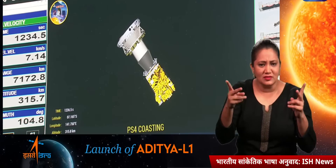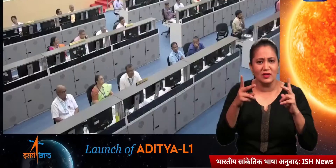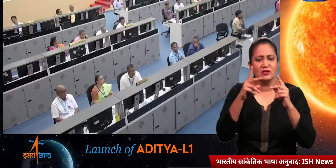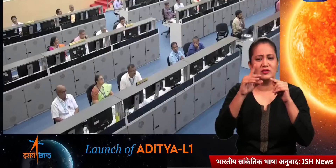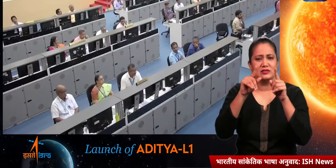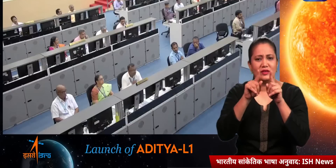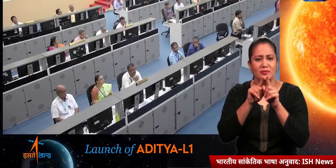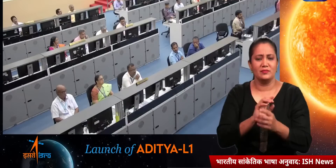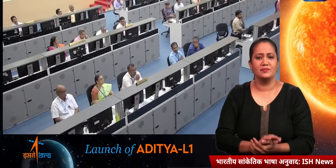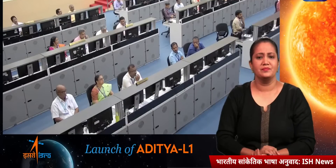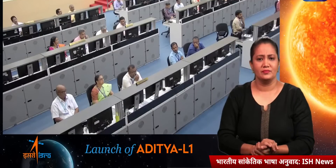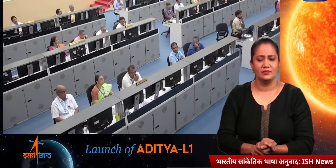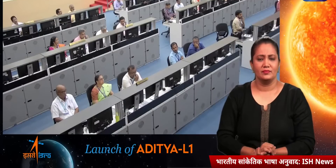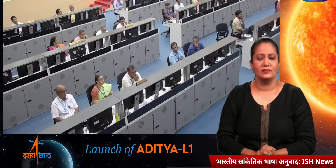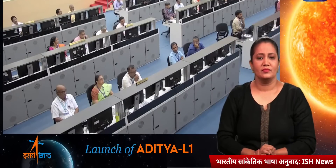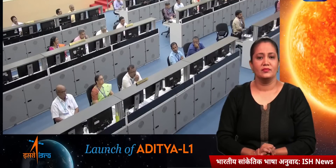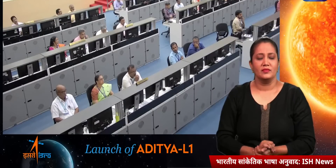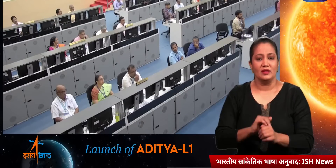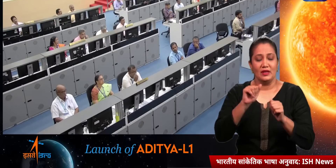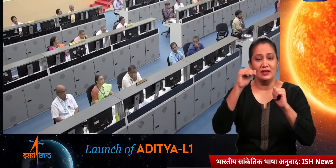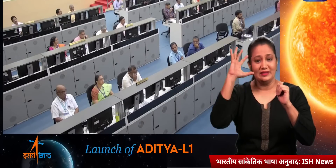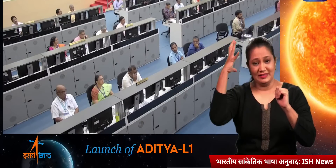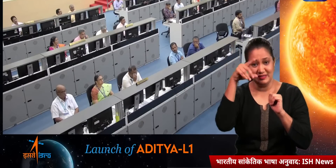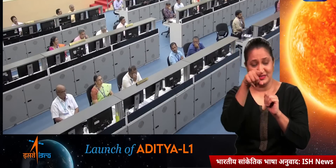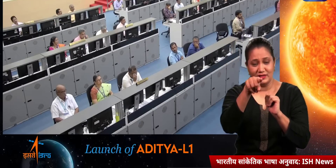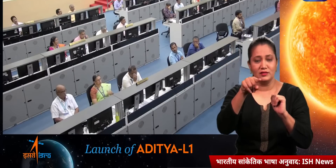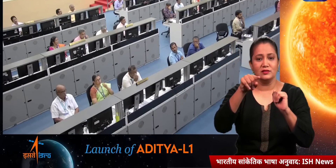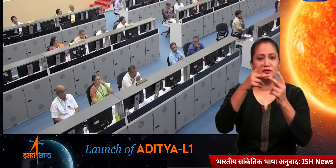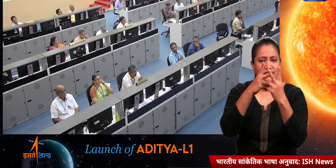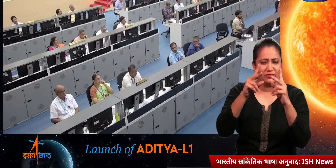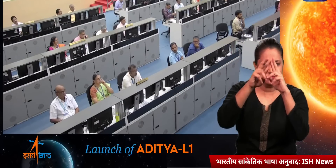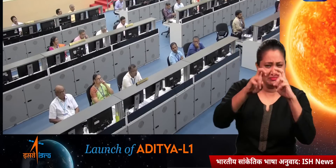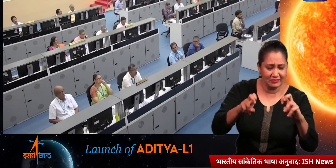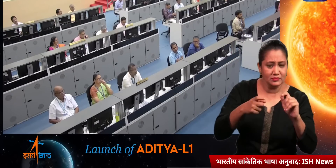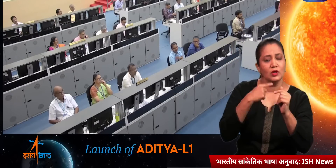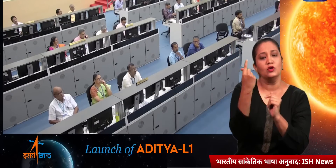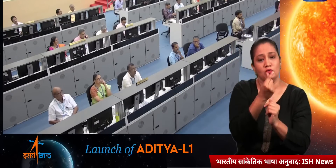एक्सरे वर्णक्रम मापी है, जो कि सूर्य के प्रेक्षण के लिए प्रयोग किया जाएगा।